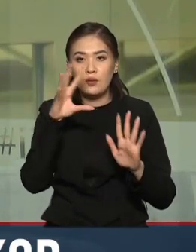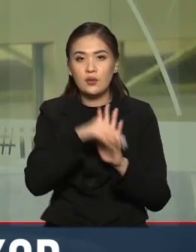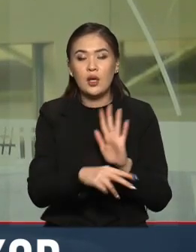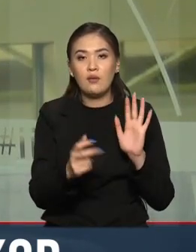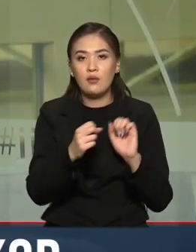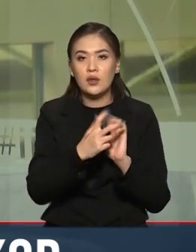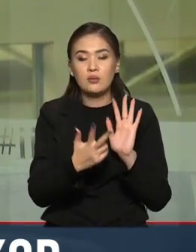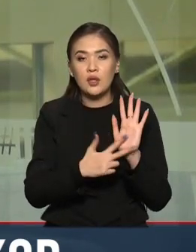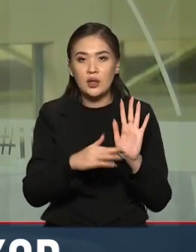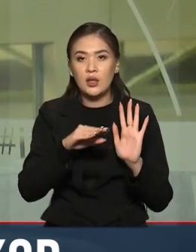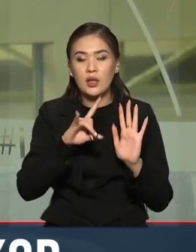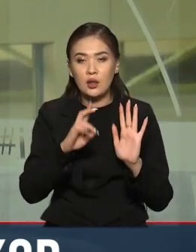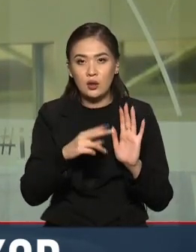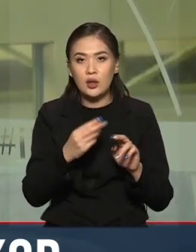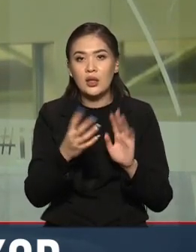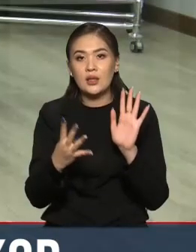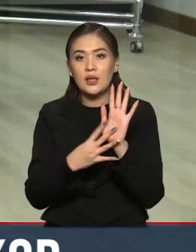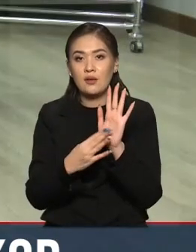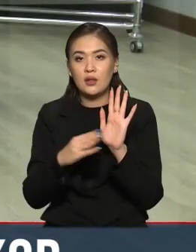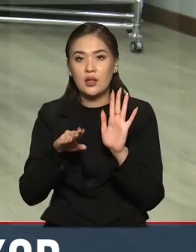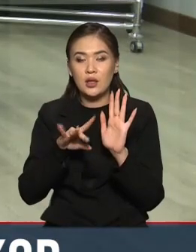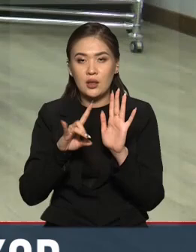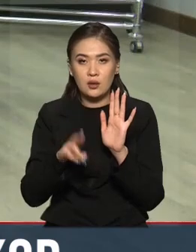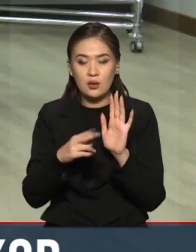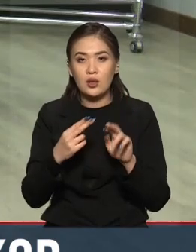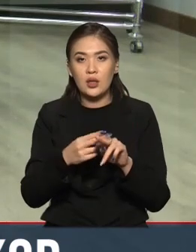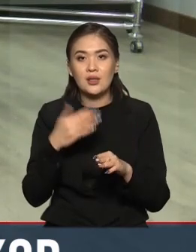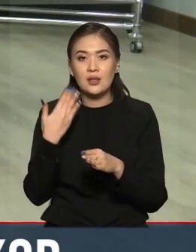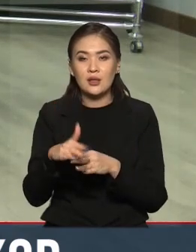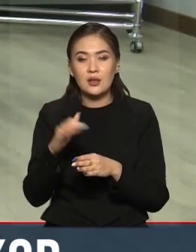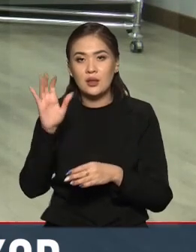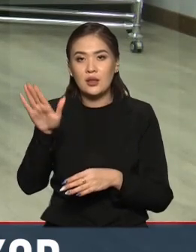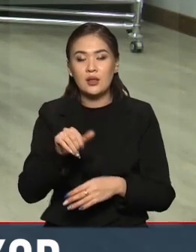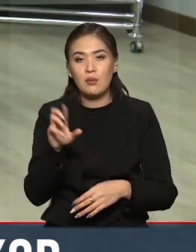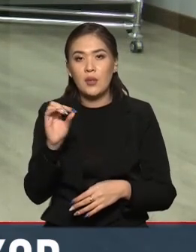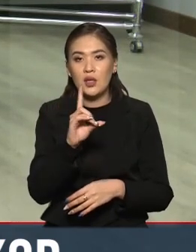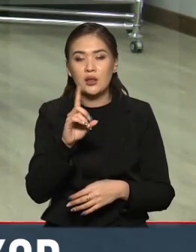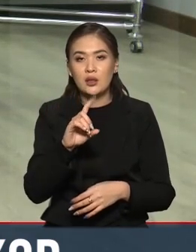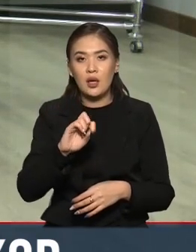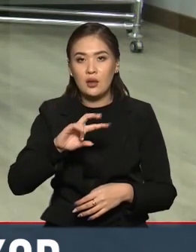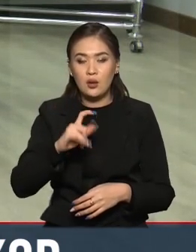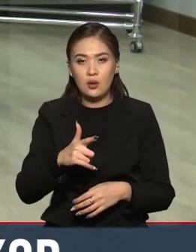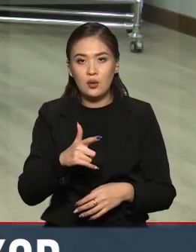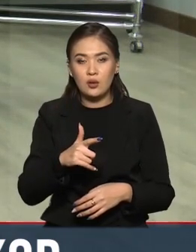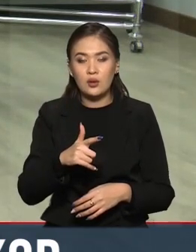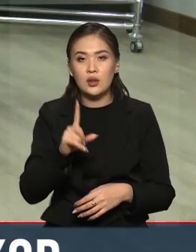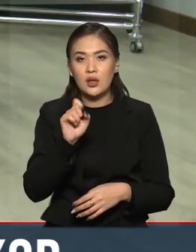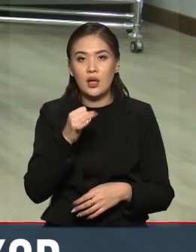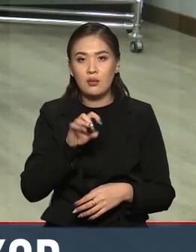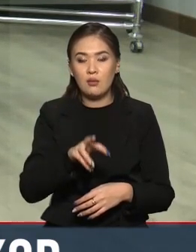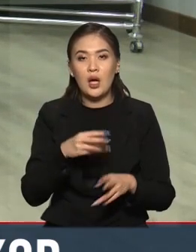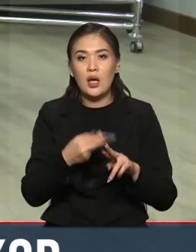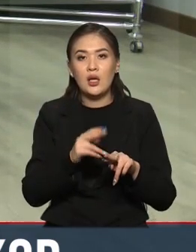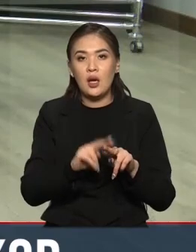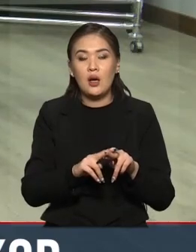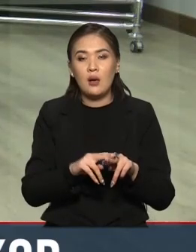18 триллионов, 9 триллионов потребительские займы беззалоговые, из которых порядка там